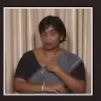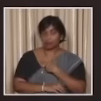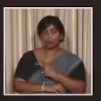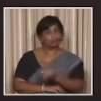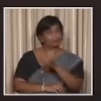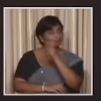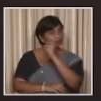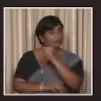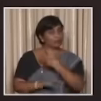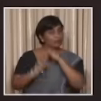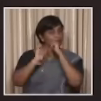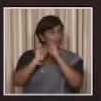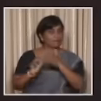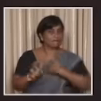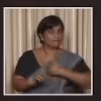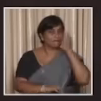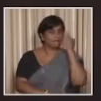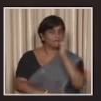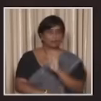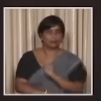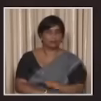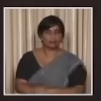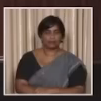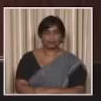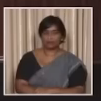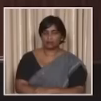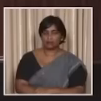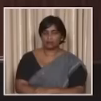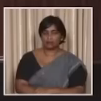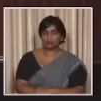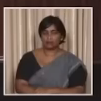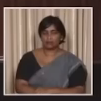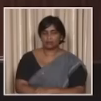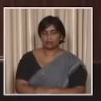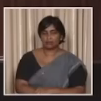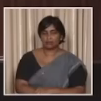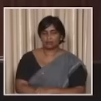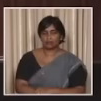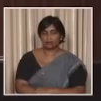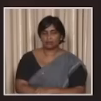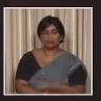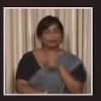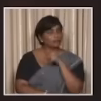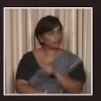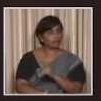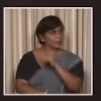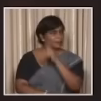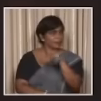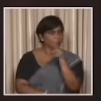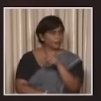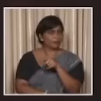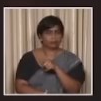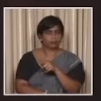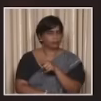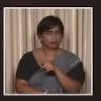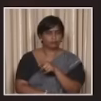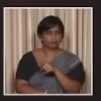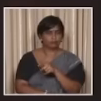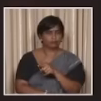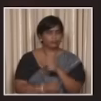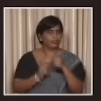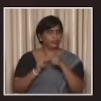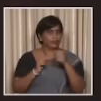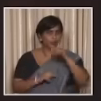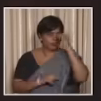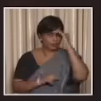ඔබතුමාගේ තැනට වැටලා මඩ ගහන්නේ නැහැ. Bumi Suti Bandar Mantua. Bumi Suti. Mewa Verdi. Sabah Naya Ketuma Meka Adi Aram. Raksa